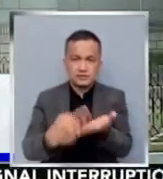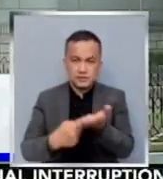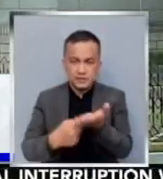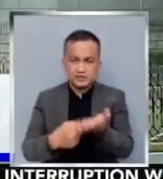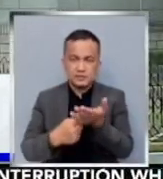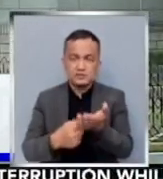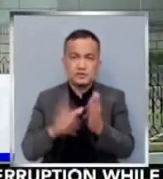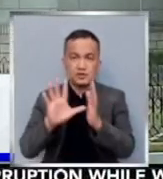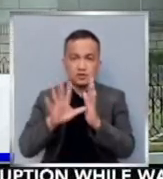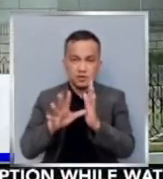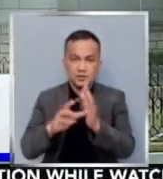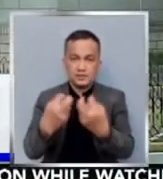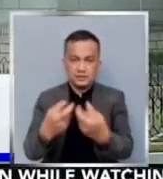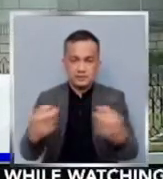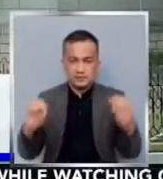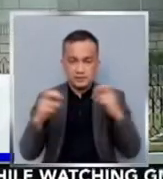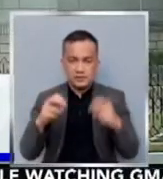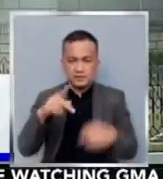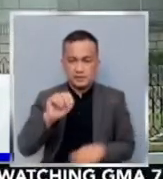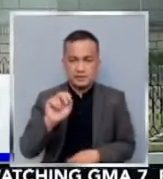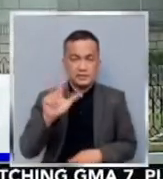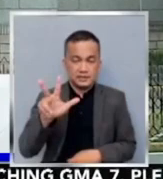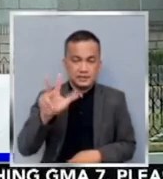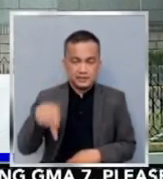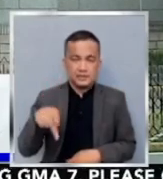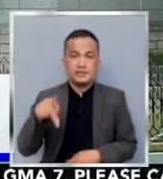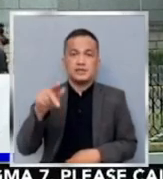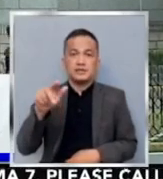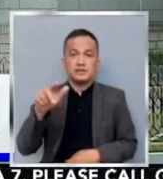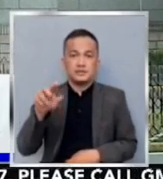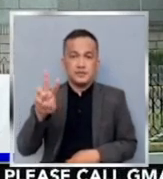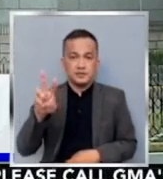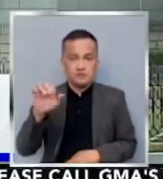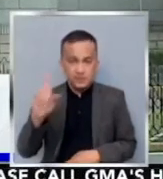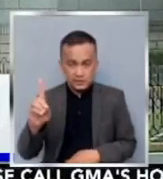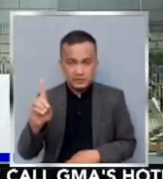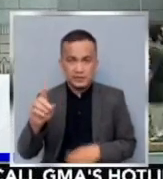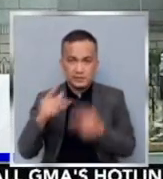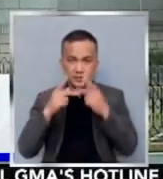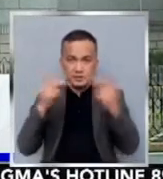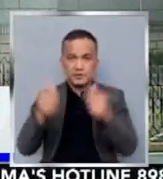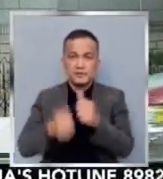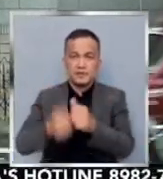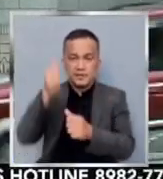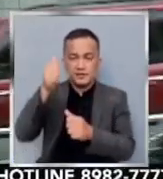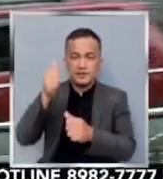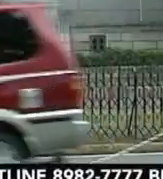ang P3PWD sa mga ipinroklamang nanalong party list sa eleksyon.